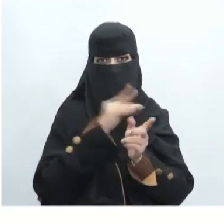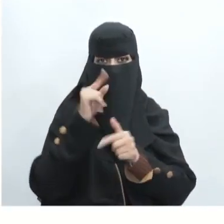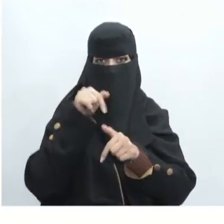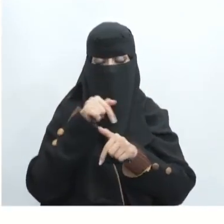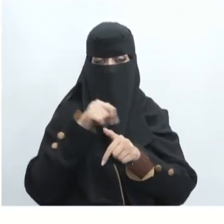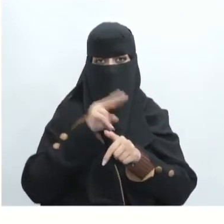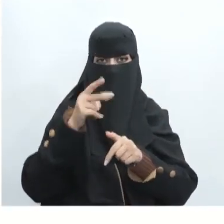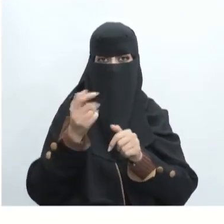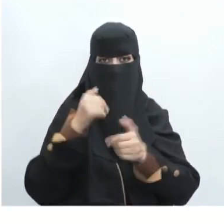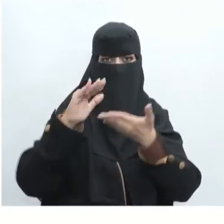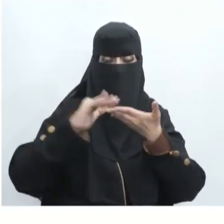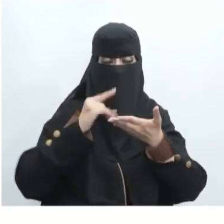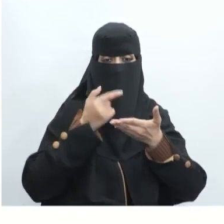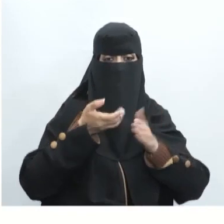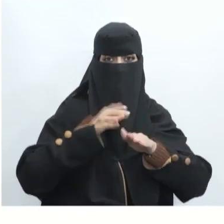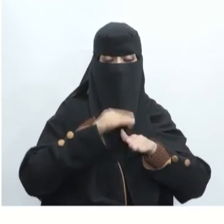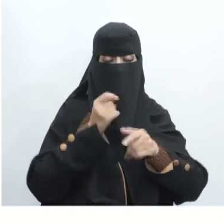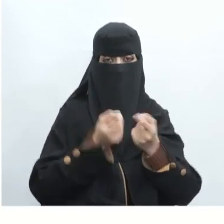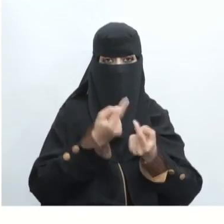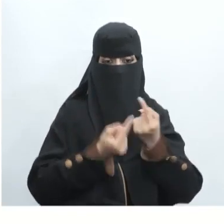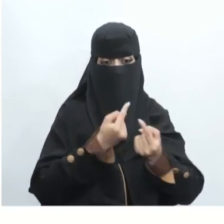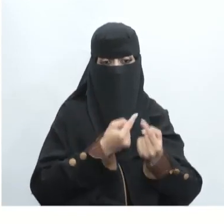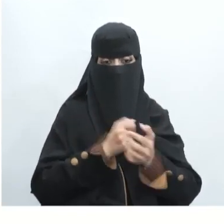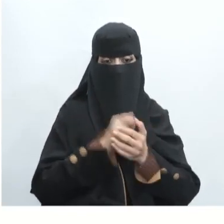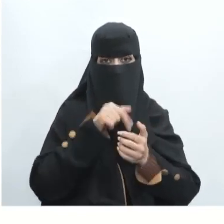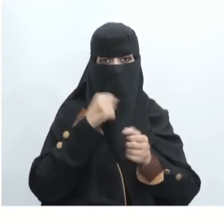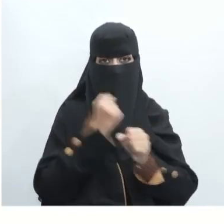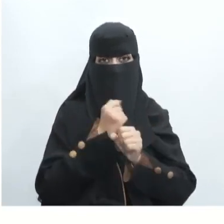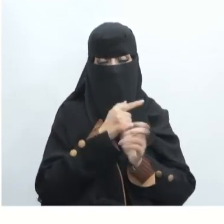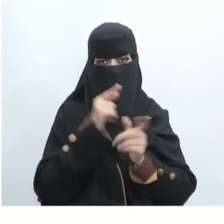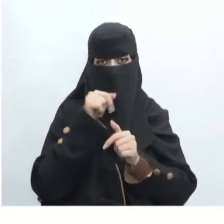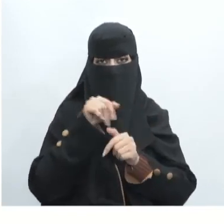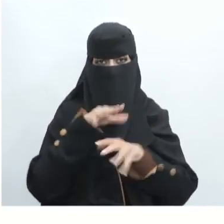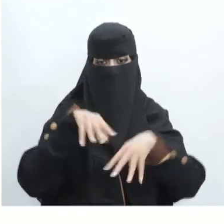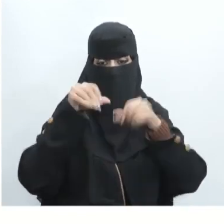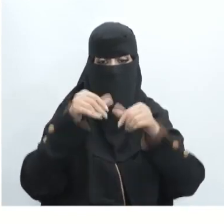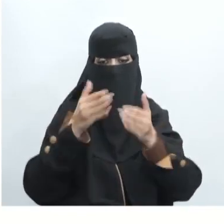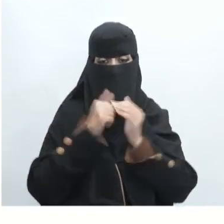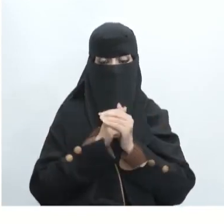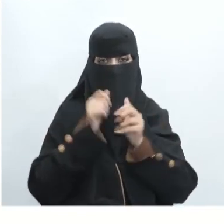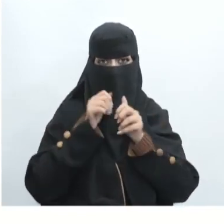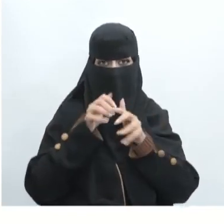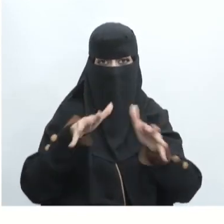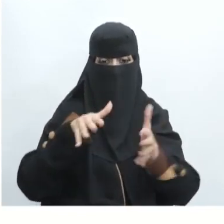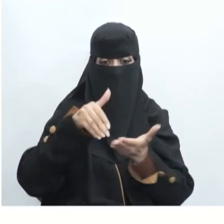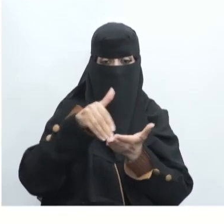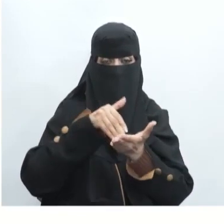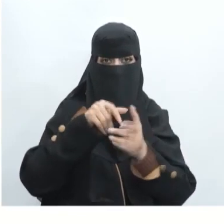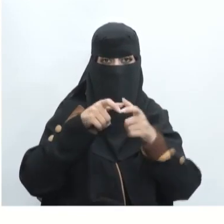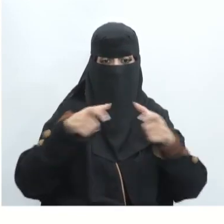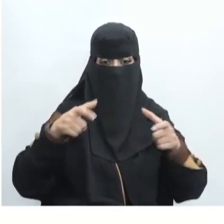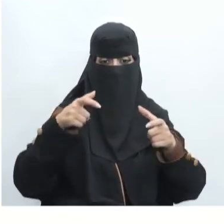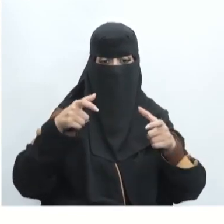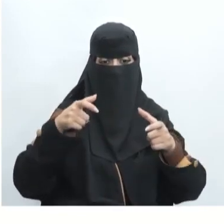الذي يساعد على العمل او على خصوبه التربه انتشار